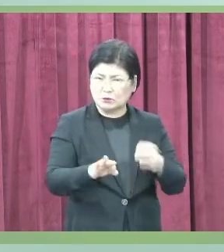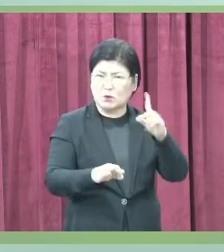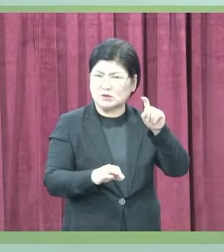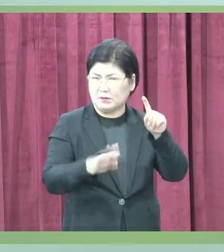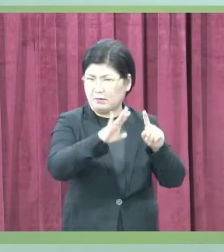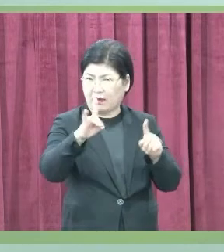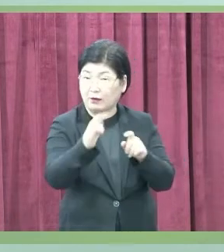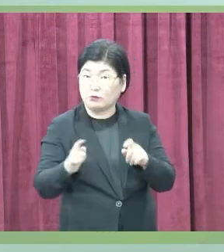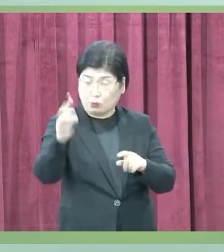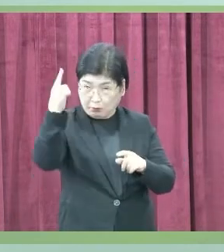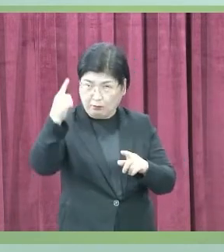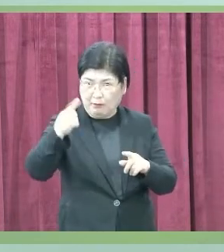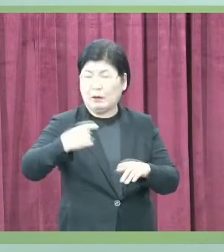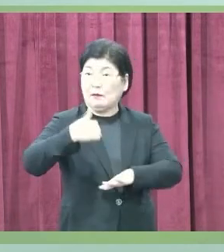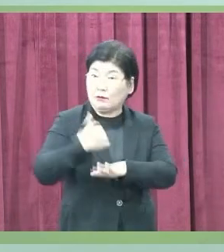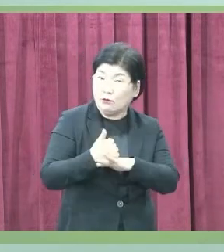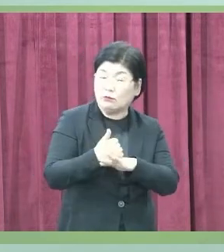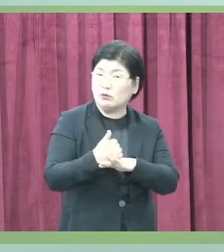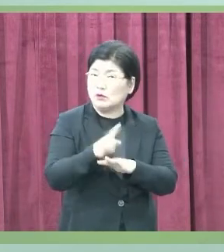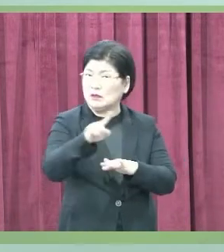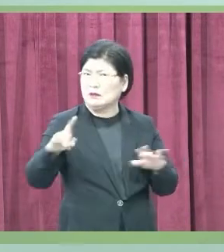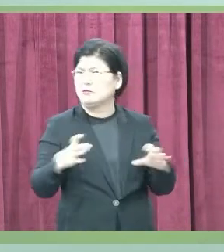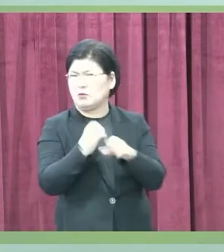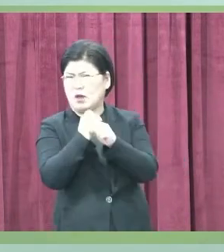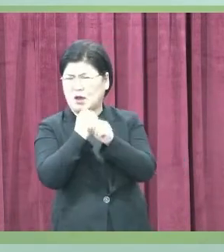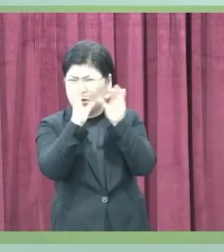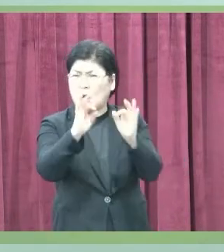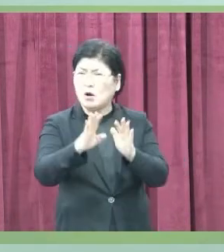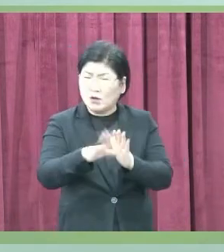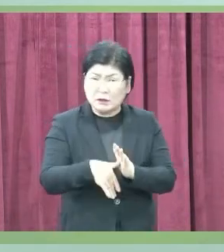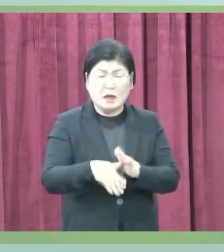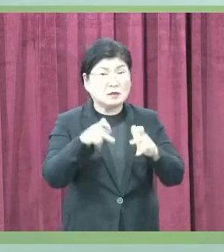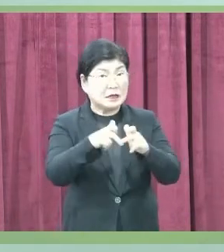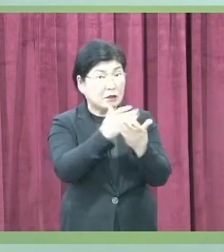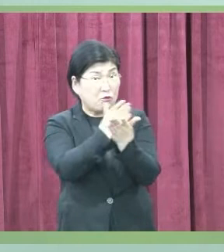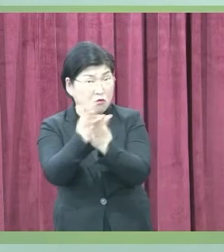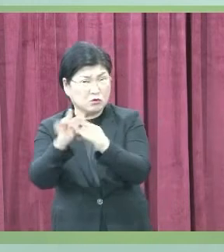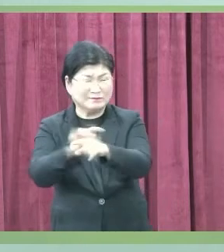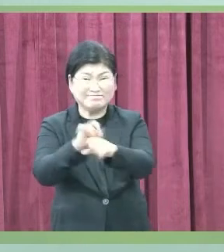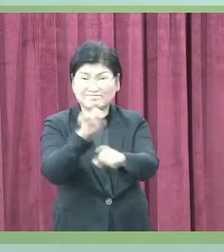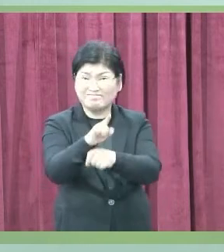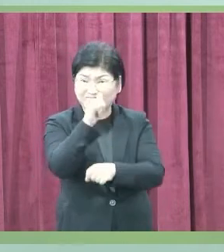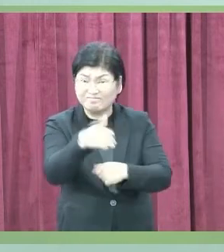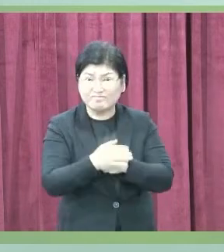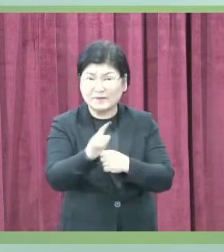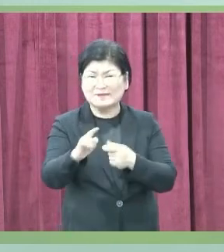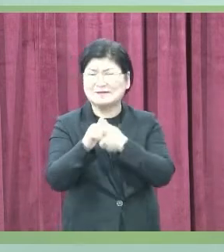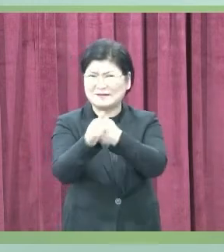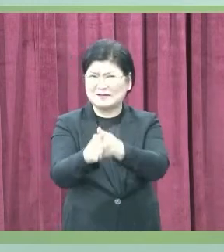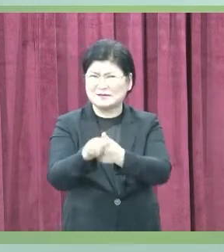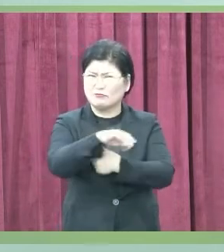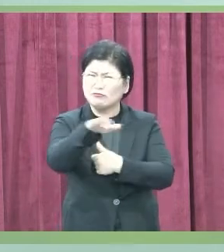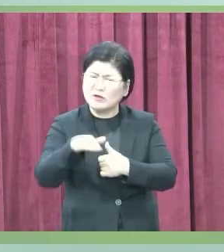그래서 이러한 것들을 봤을 때 우리가 이러한 것들의 장애 유형별 특성들이 있는데 이런 것들을 지금 저희가